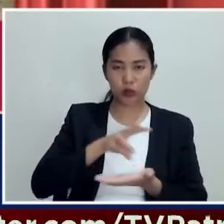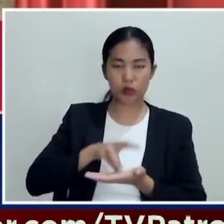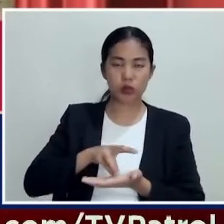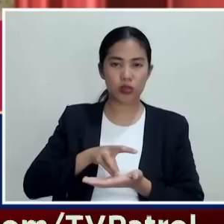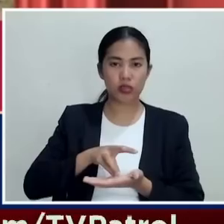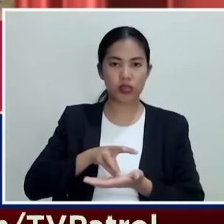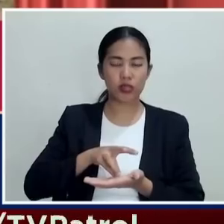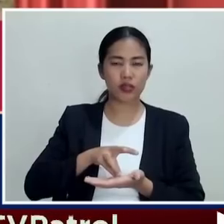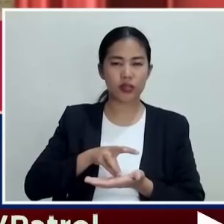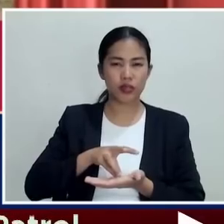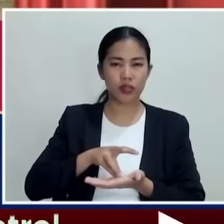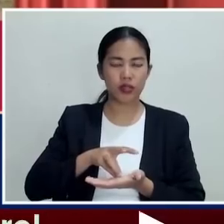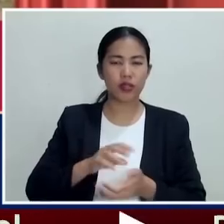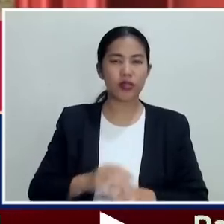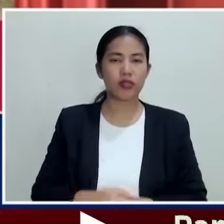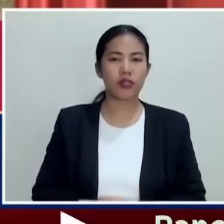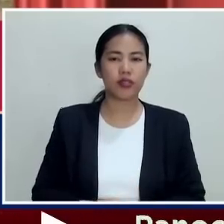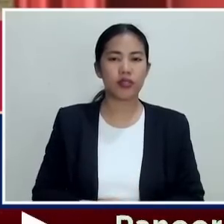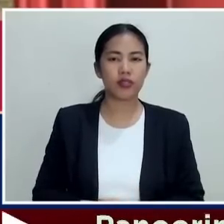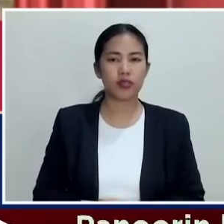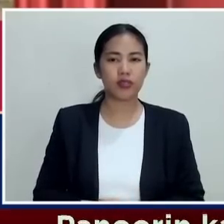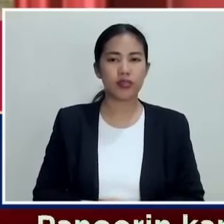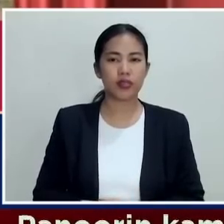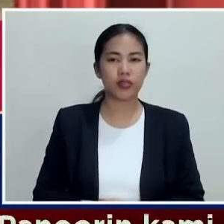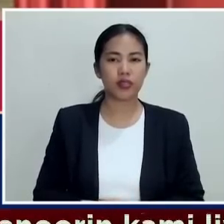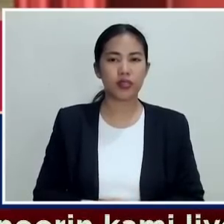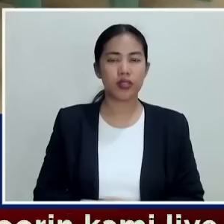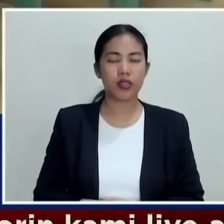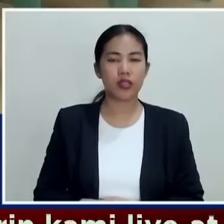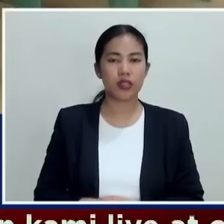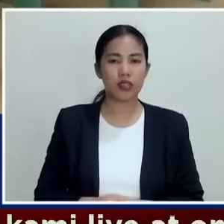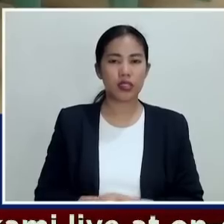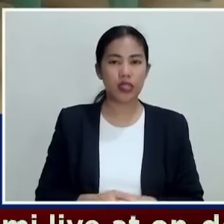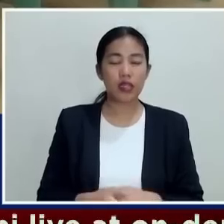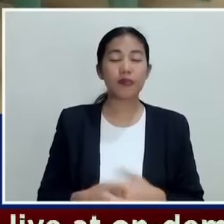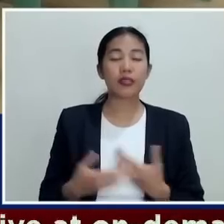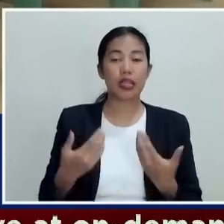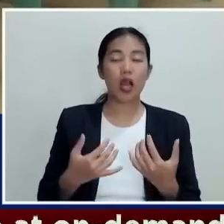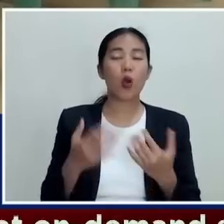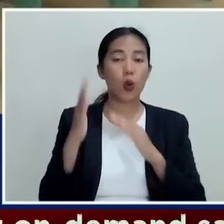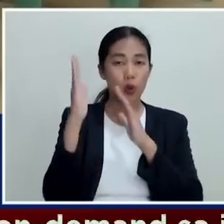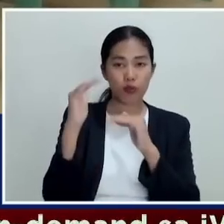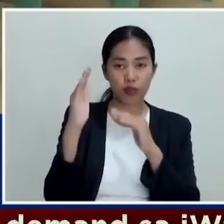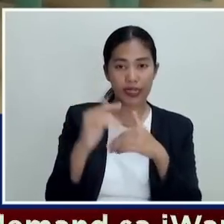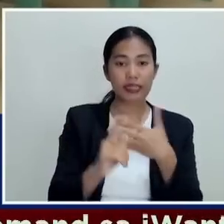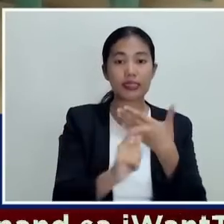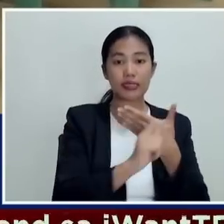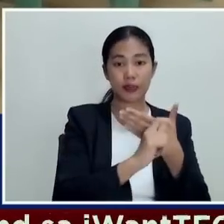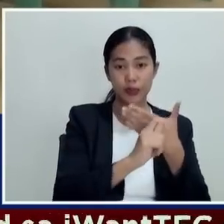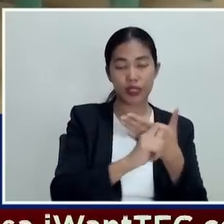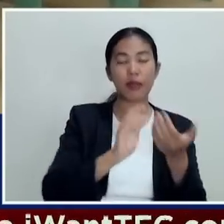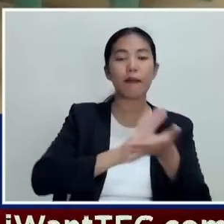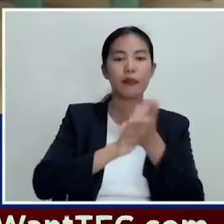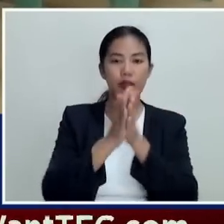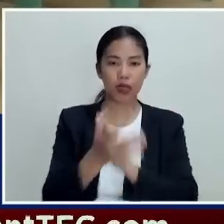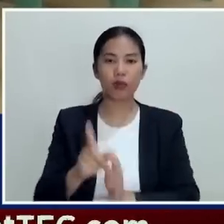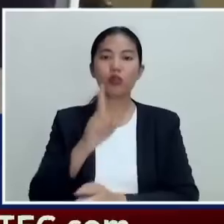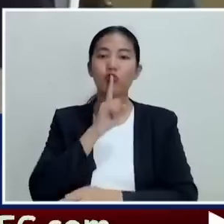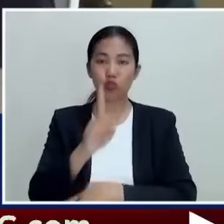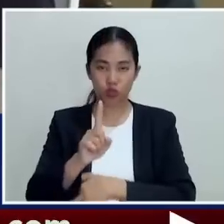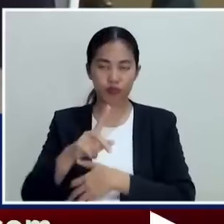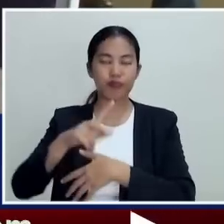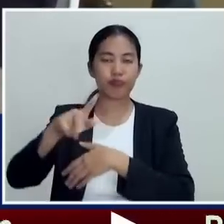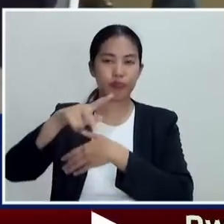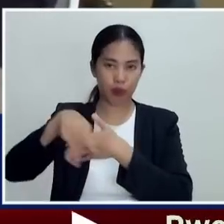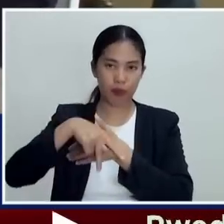of going temporary ay maging permanent. Pag-aaralan ng COMELEC kung kinakailangan pa ng